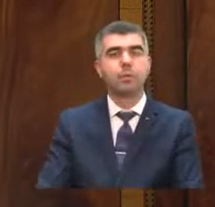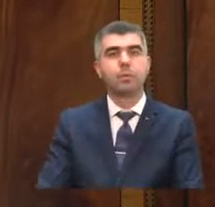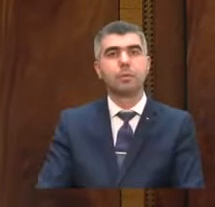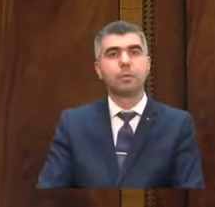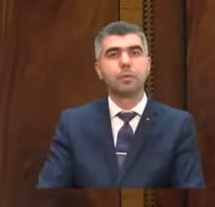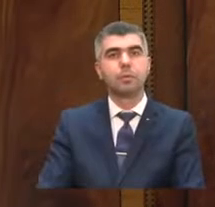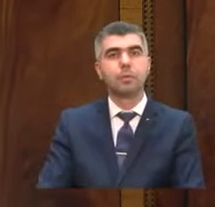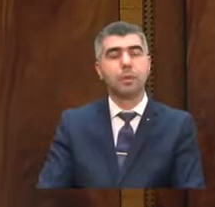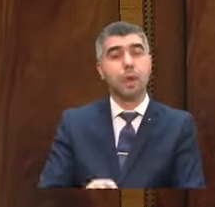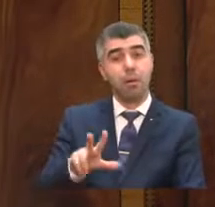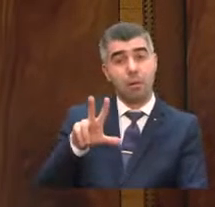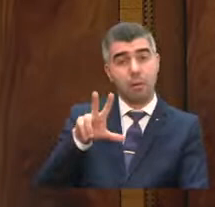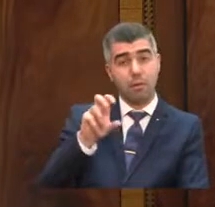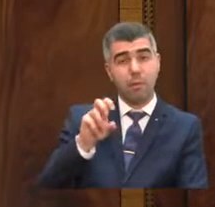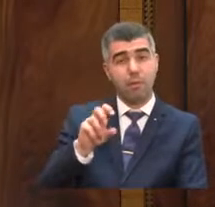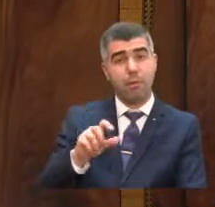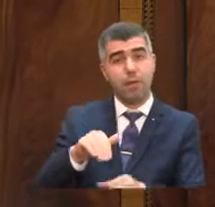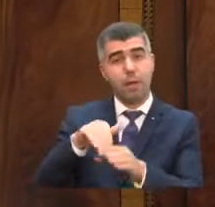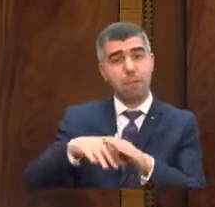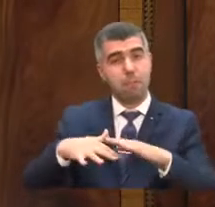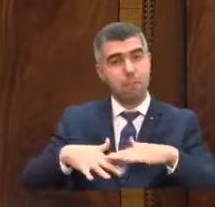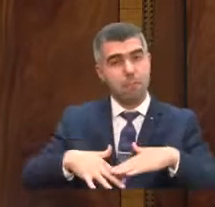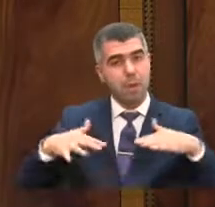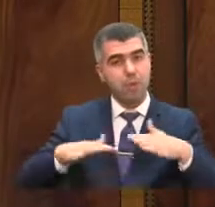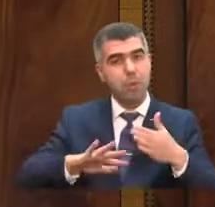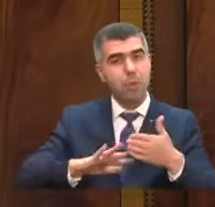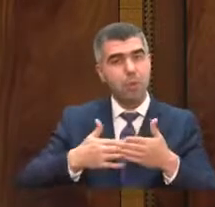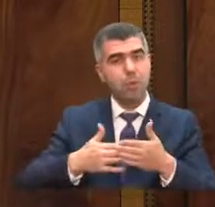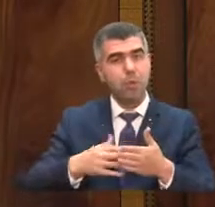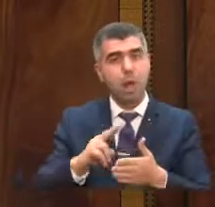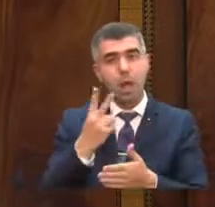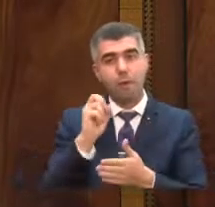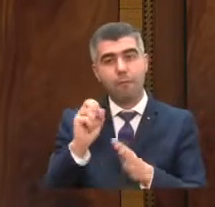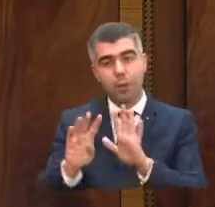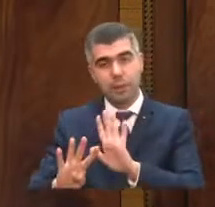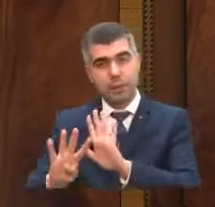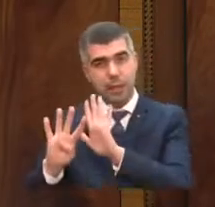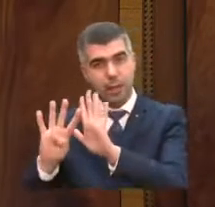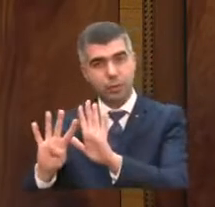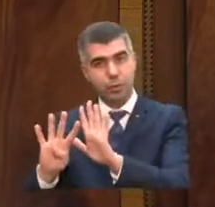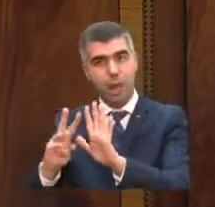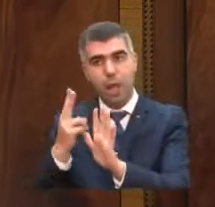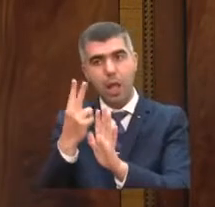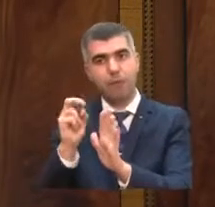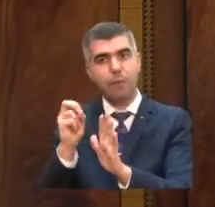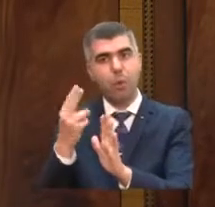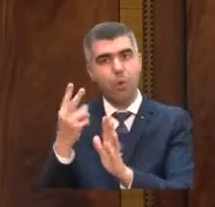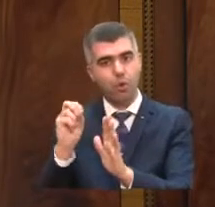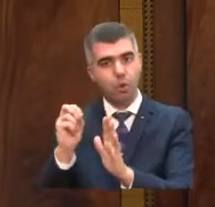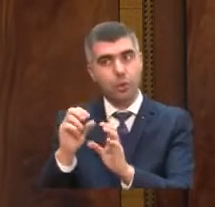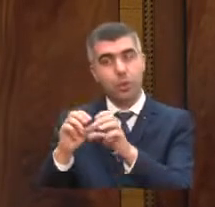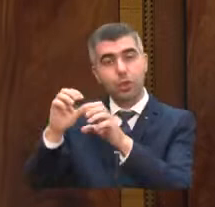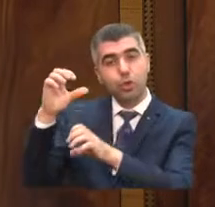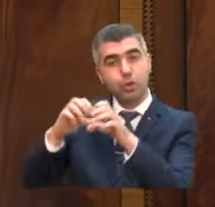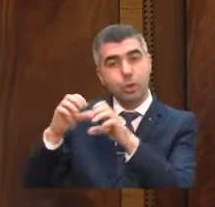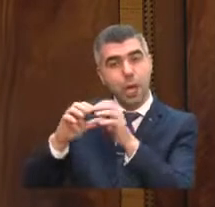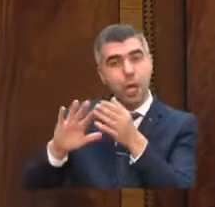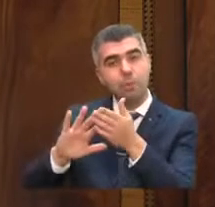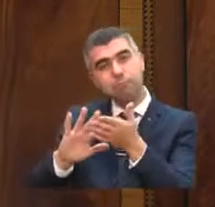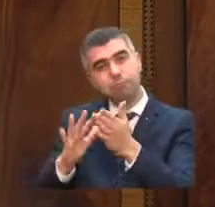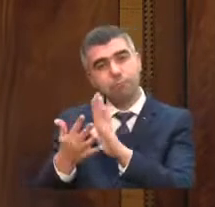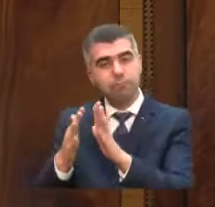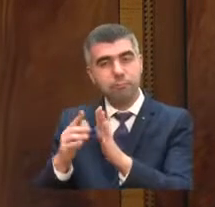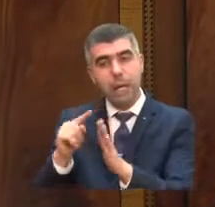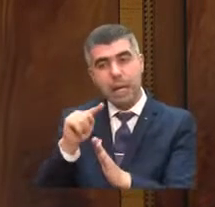أولا، لعلم سيدة السادة النواب، الوضعية الهيدرولوجية لسنة 2019-2020 معدل تساقطات المطار تراوحت ما بين